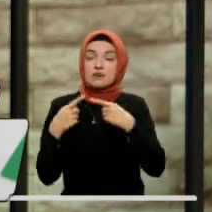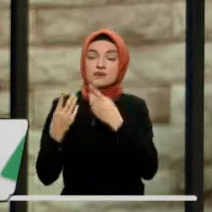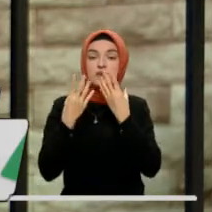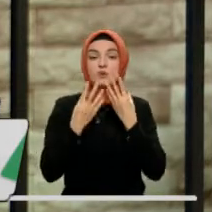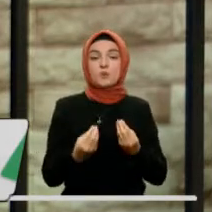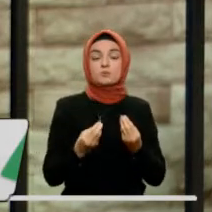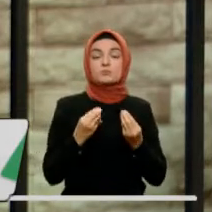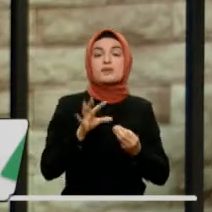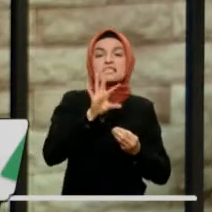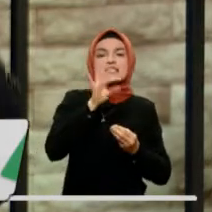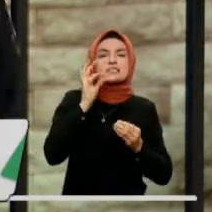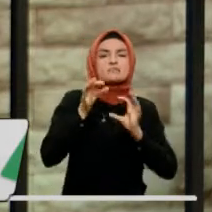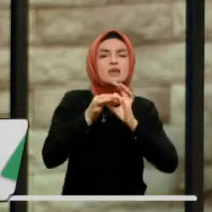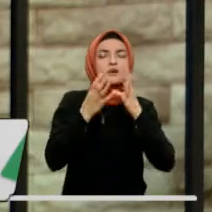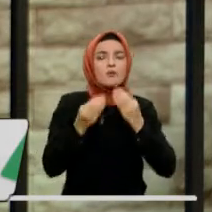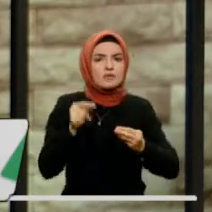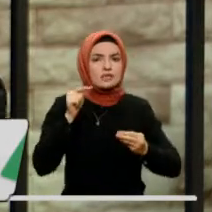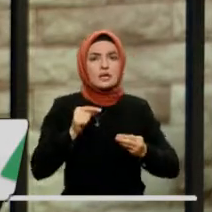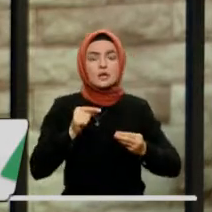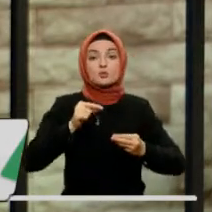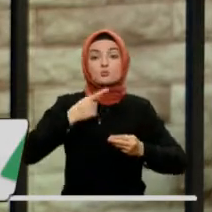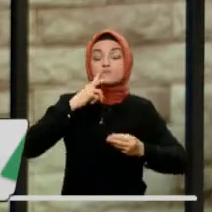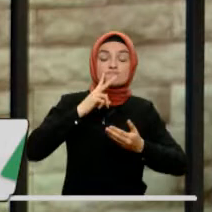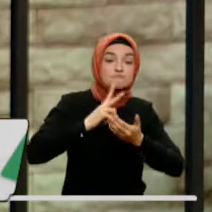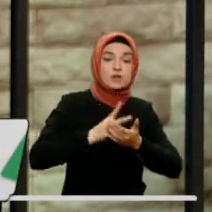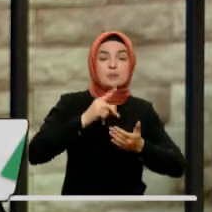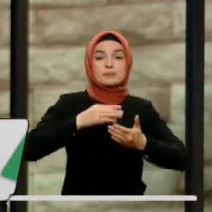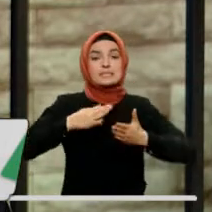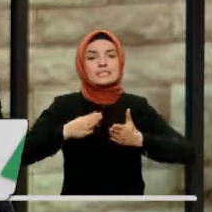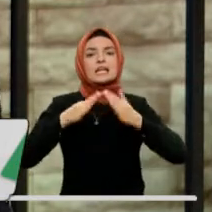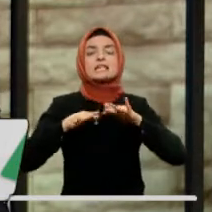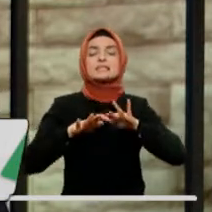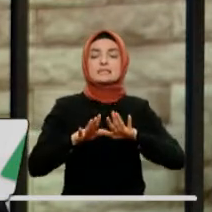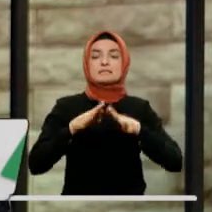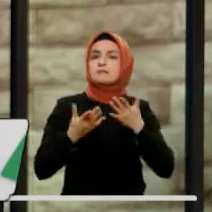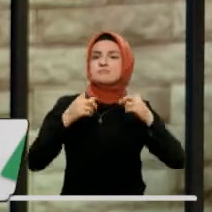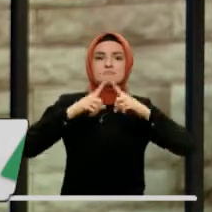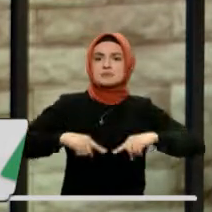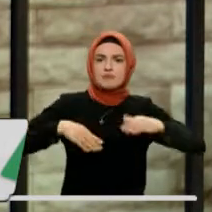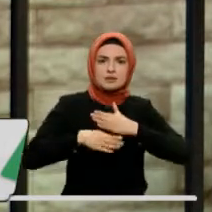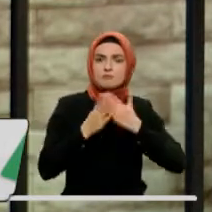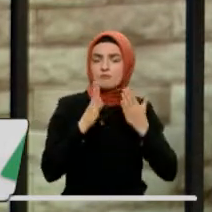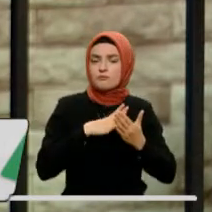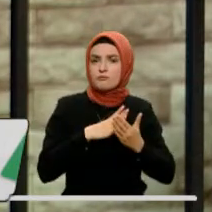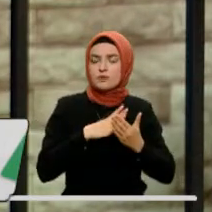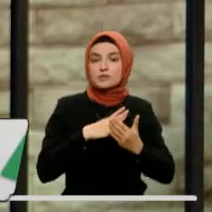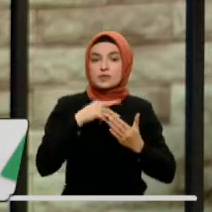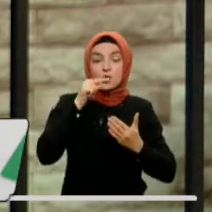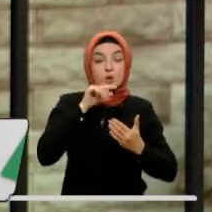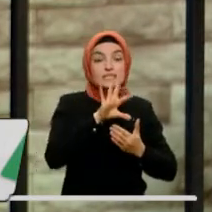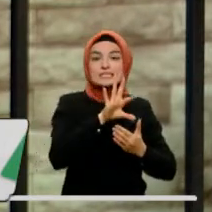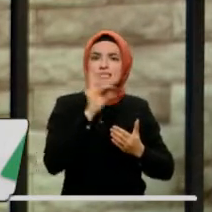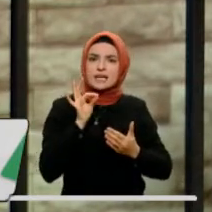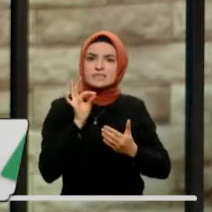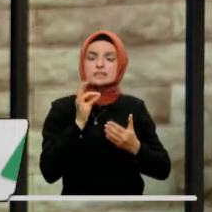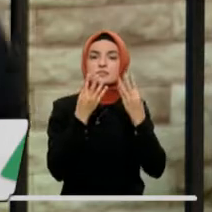Yani seçimle ilgili noktada bugün verdiğiniz karar daha geçerli değil. Ama ne zaman sınava girdiniz? Ne zaman oradaki tercihiniz